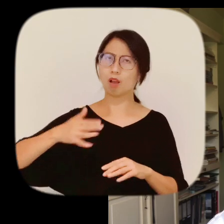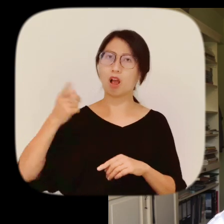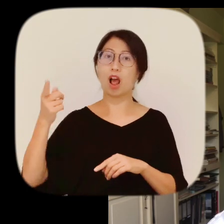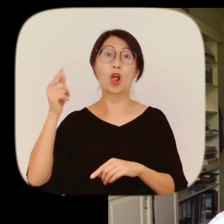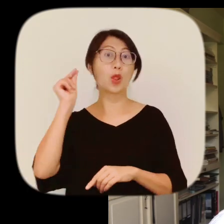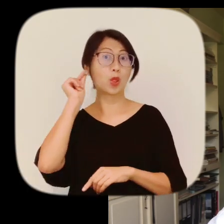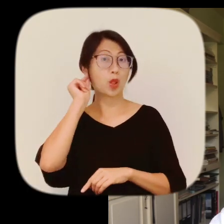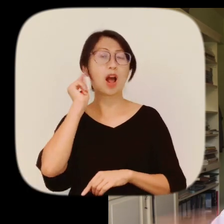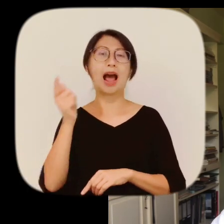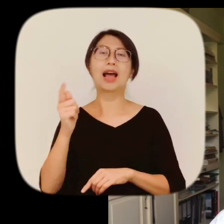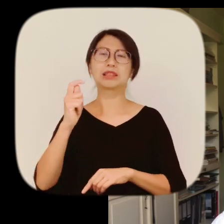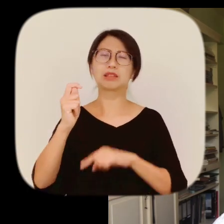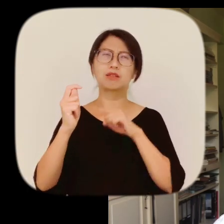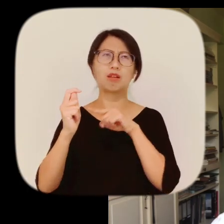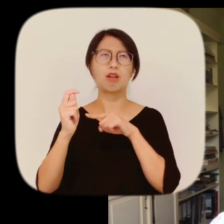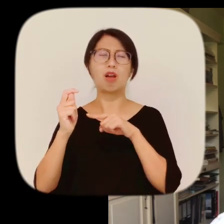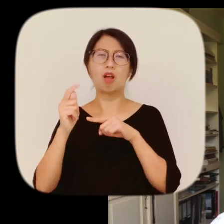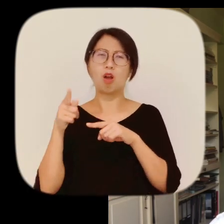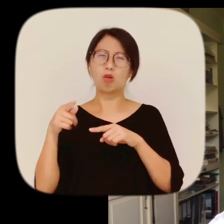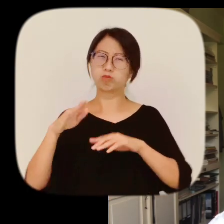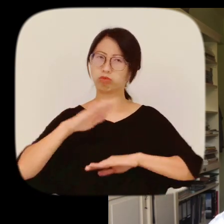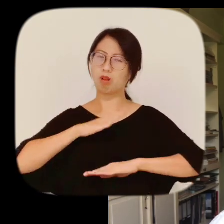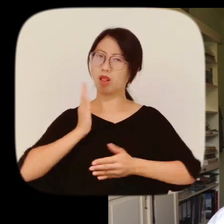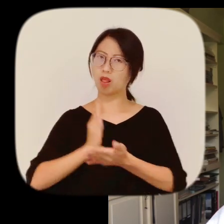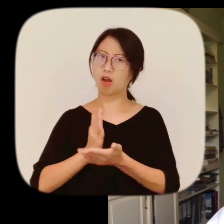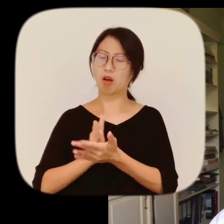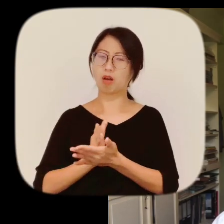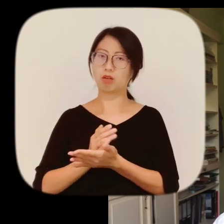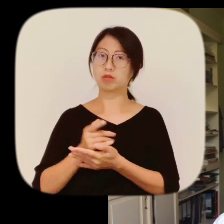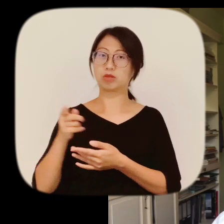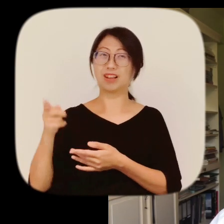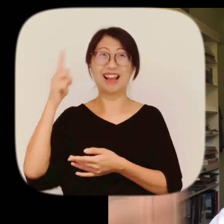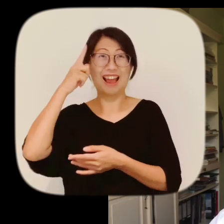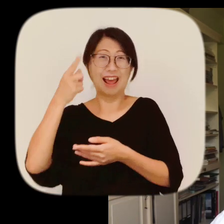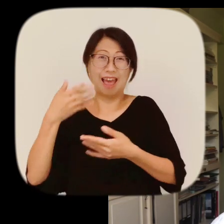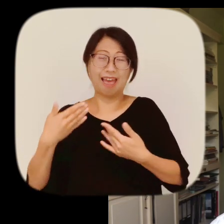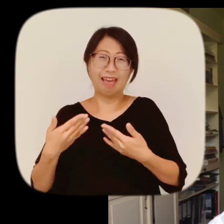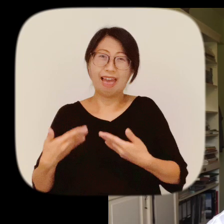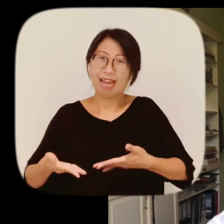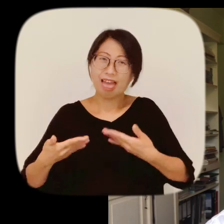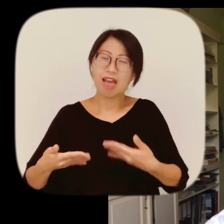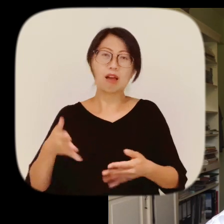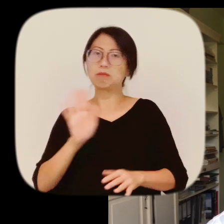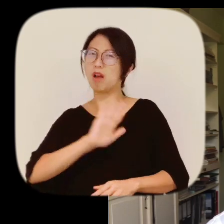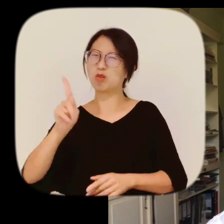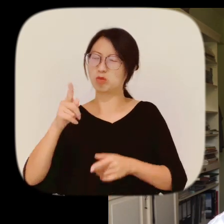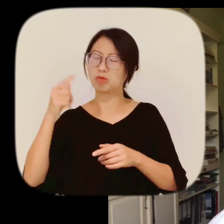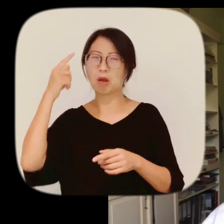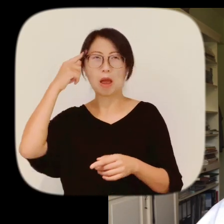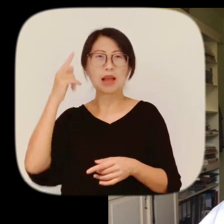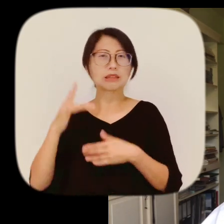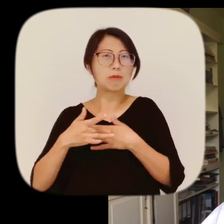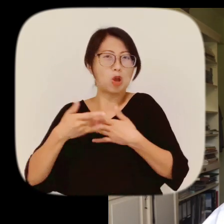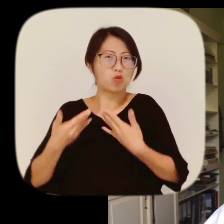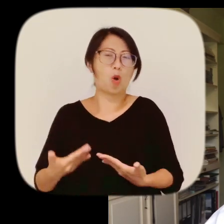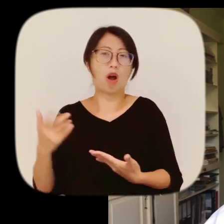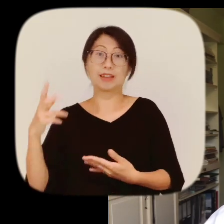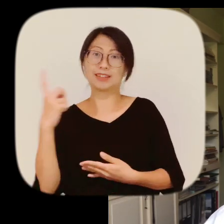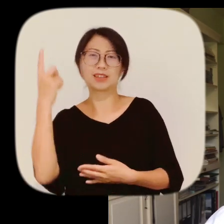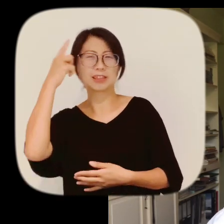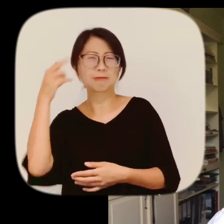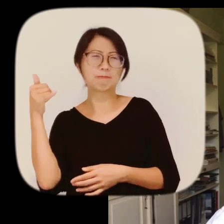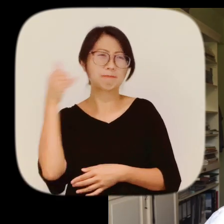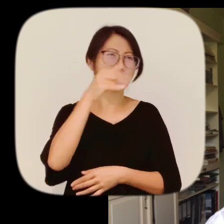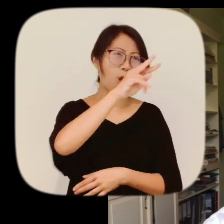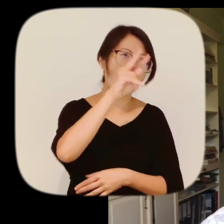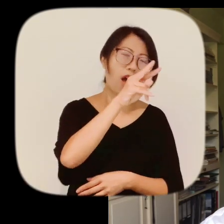第一次去ThomasThomas去大城市去找Thomas的时候他就已经带着行李箱